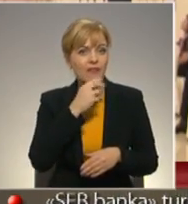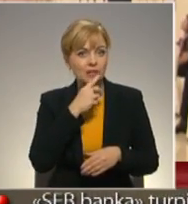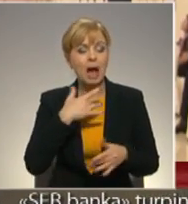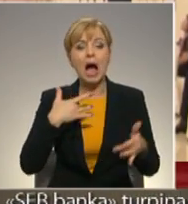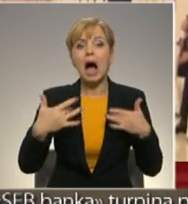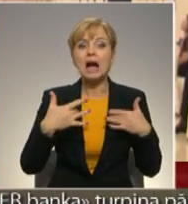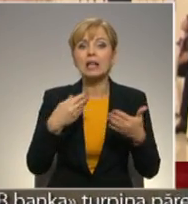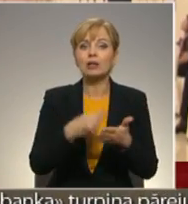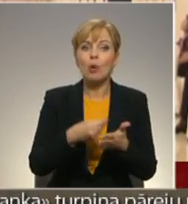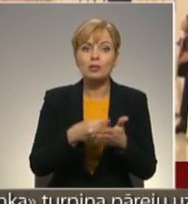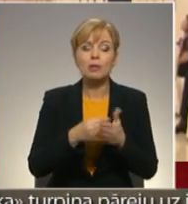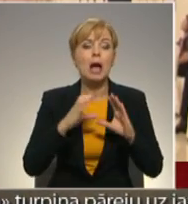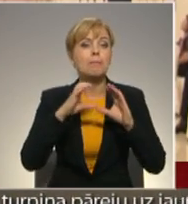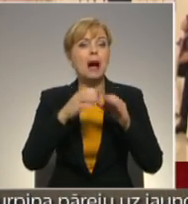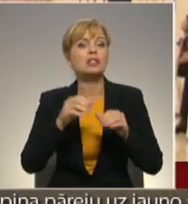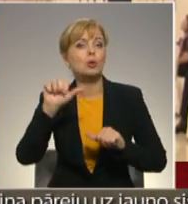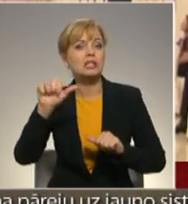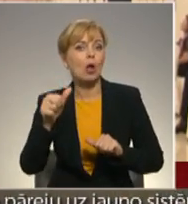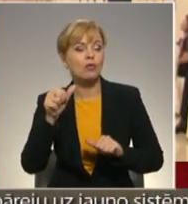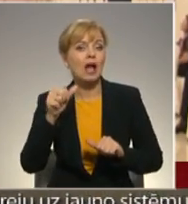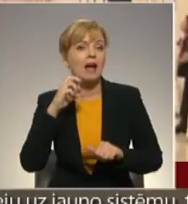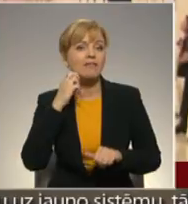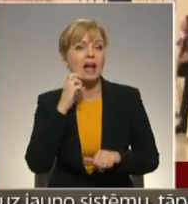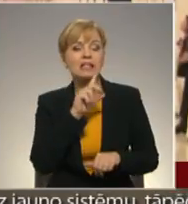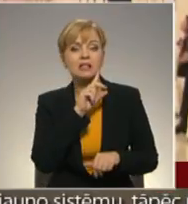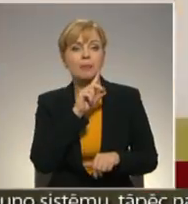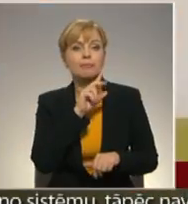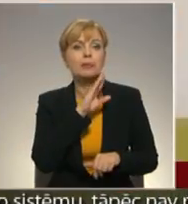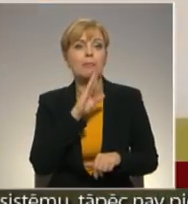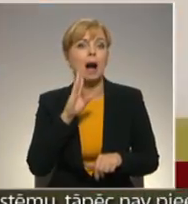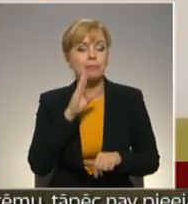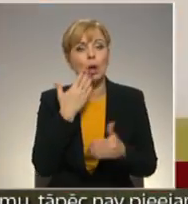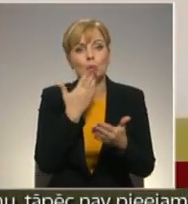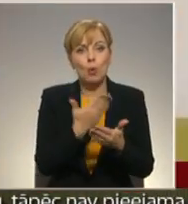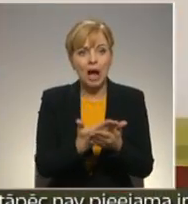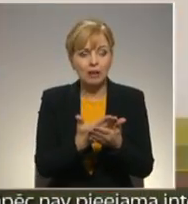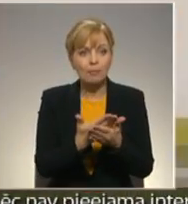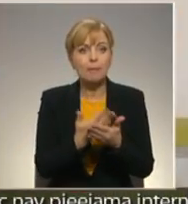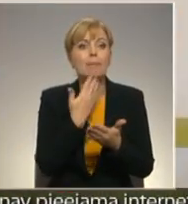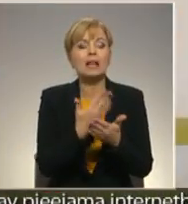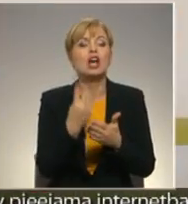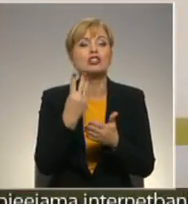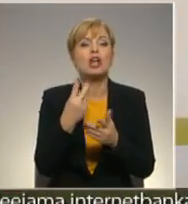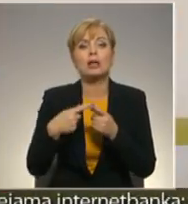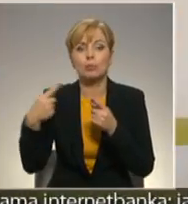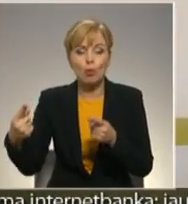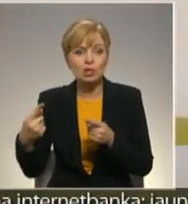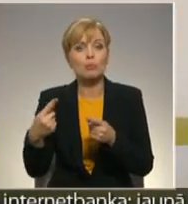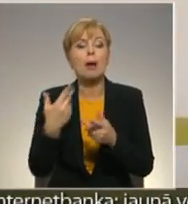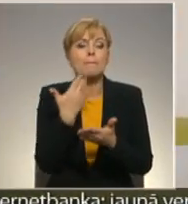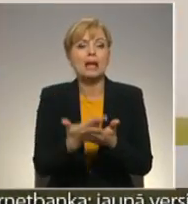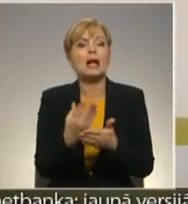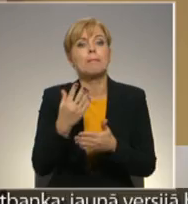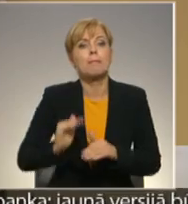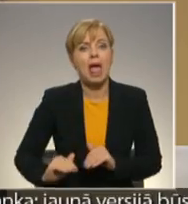aktiermeistarību novērtēta ar pasaules talantīgākās vecmāmiņas balvu. Nolēmu parādīt savus četrus dzīves posmus – savu bērnību,